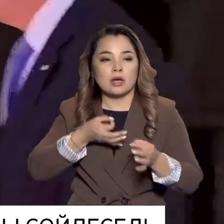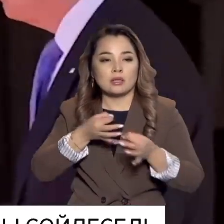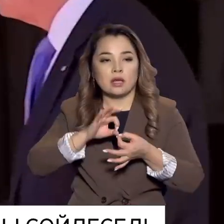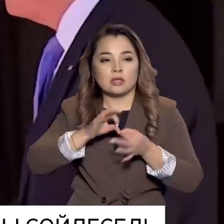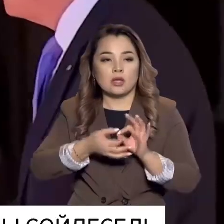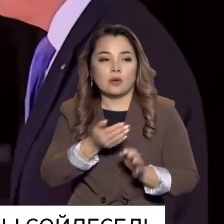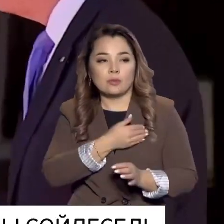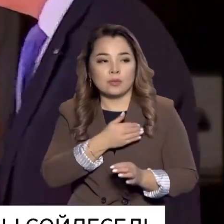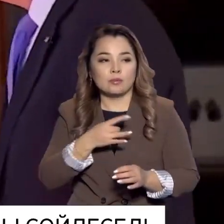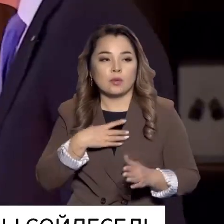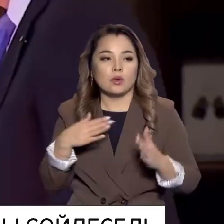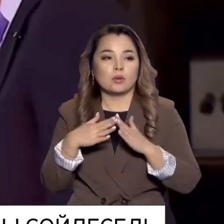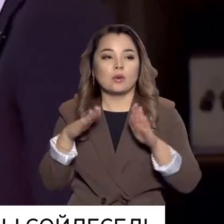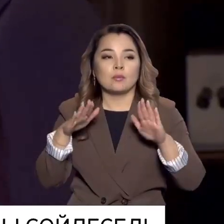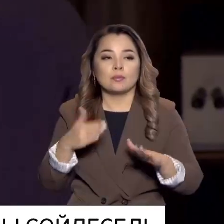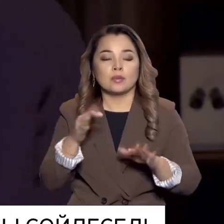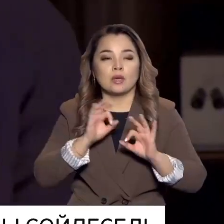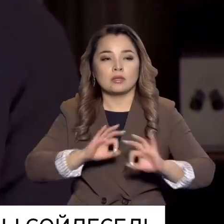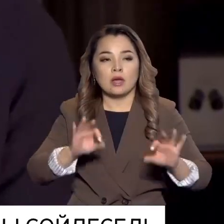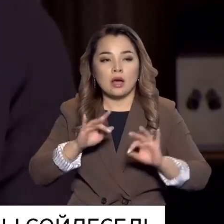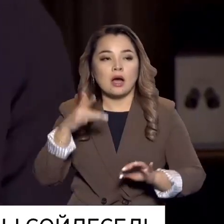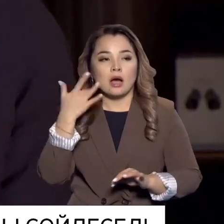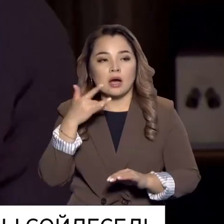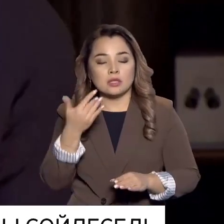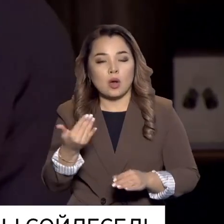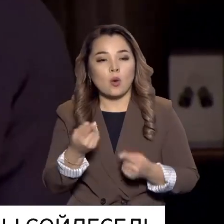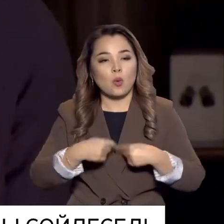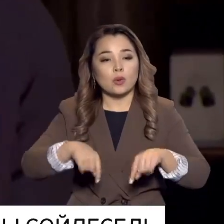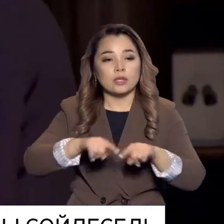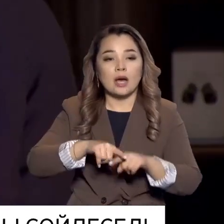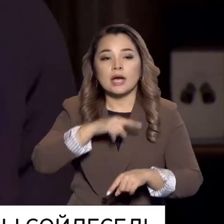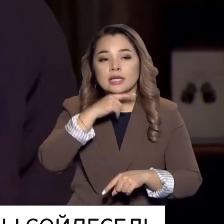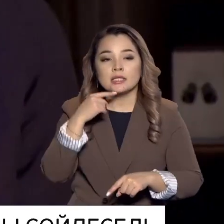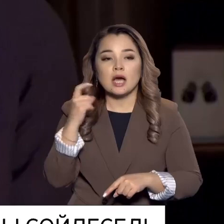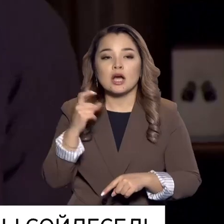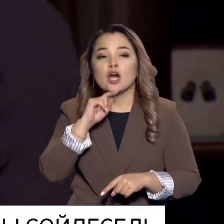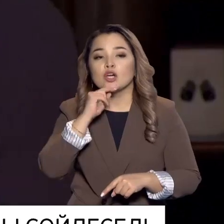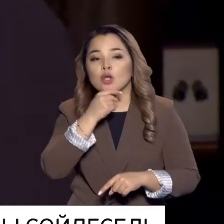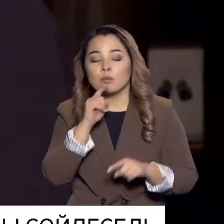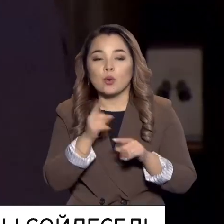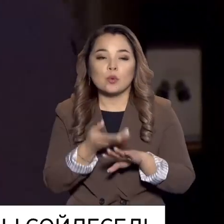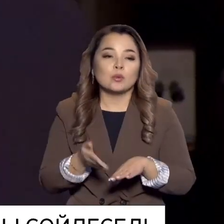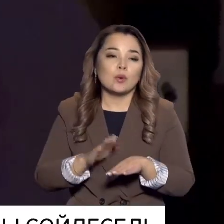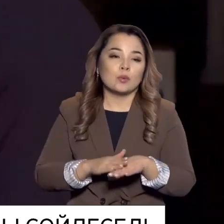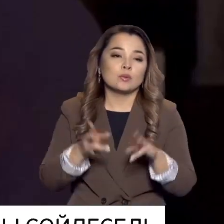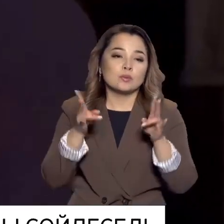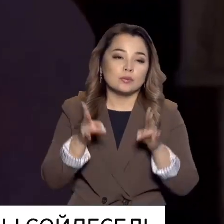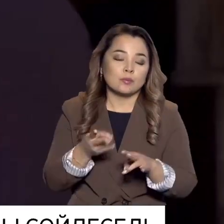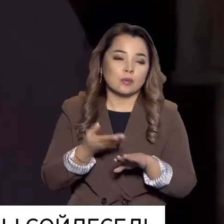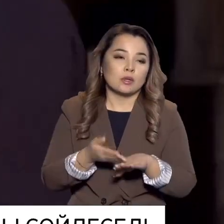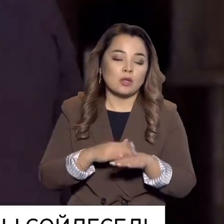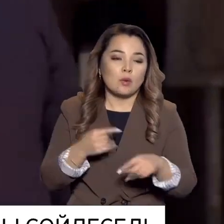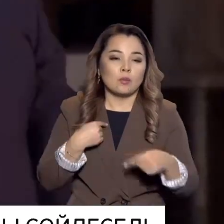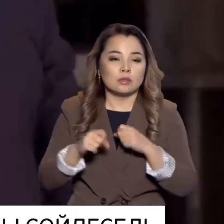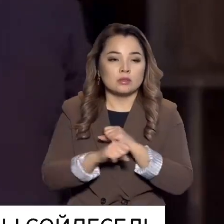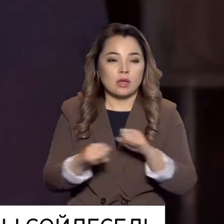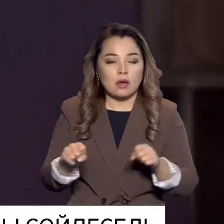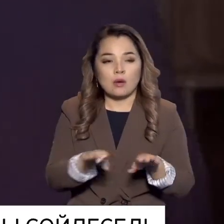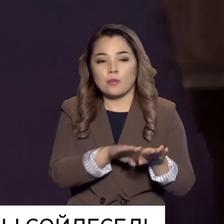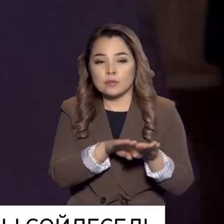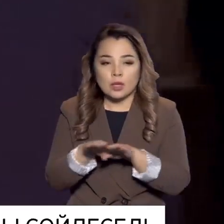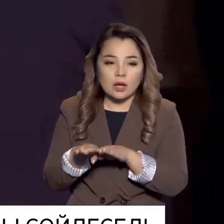талқыламақ. Ақ үйдің хабарлауынша, ақш пен оның одақтастары Ресей экономикасына ауыр зардап әкелу үшін ортақ стратегия